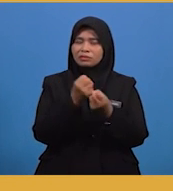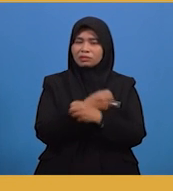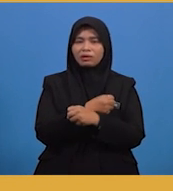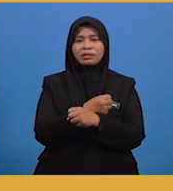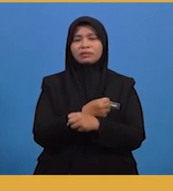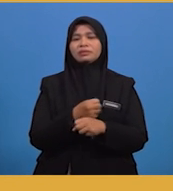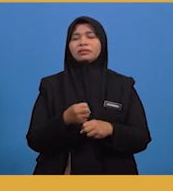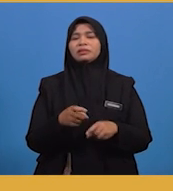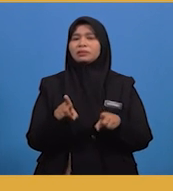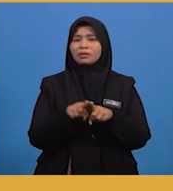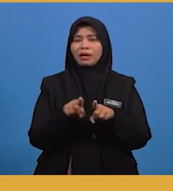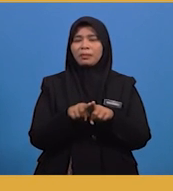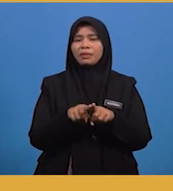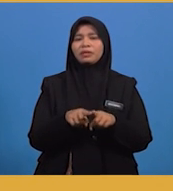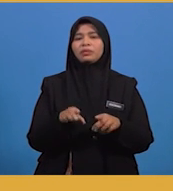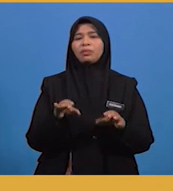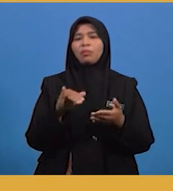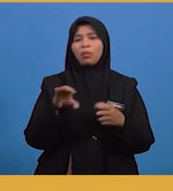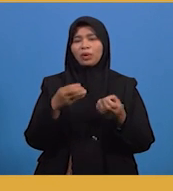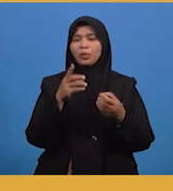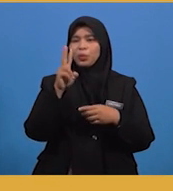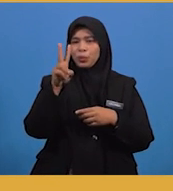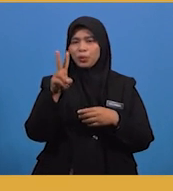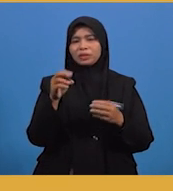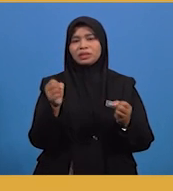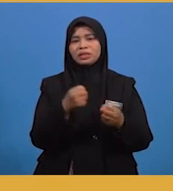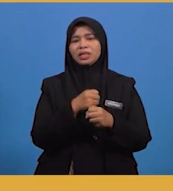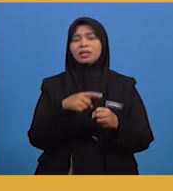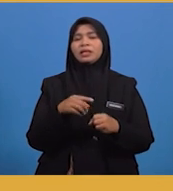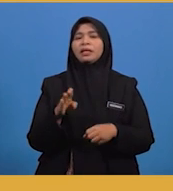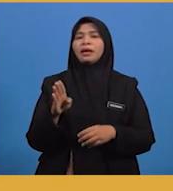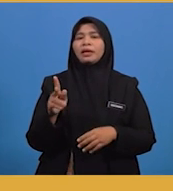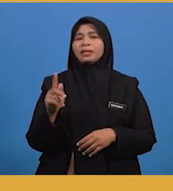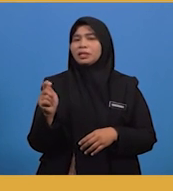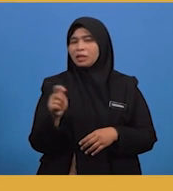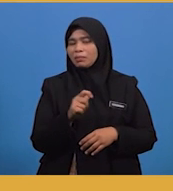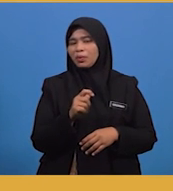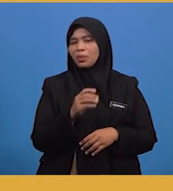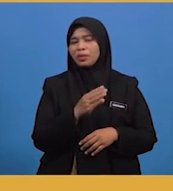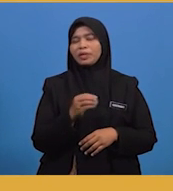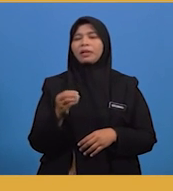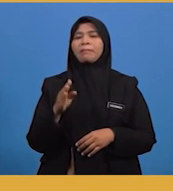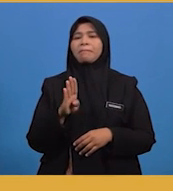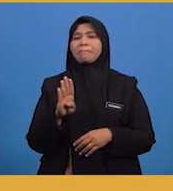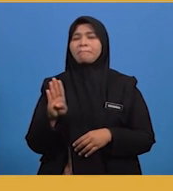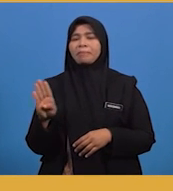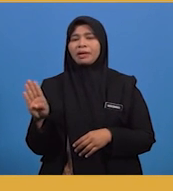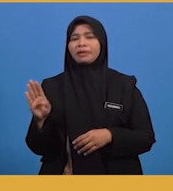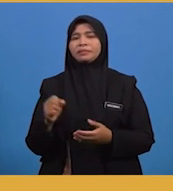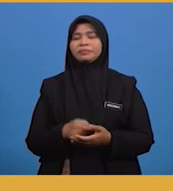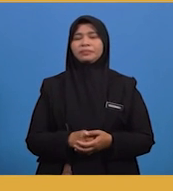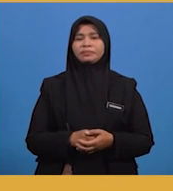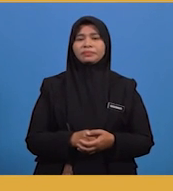iaitu melakukan 2 serangan, iaitu di bahagian pantai timur, iaitu di Kota Baru